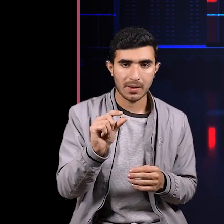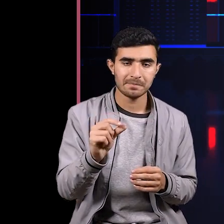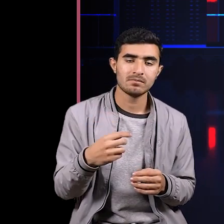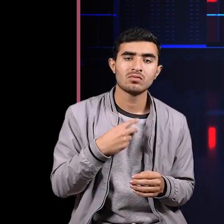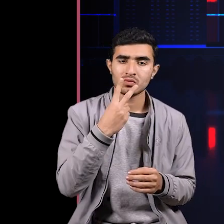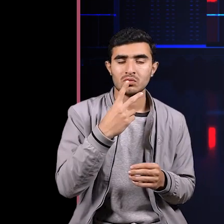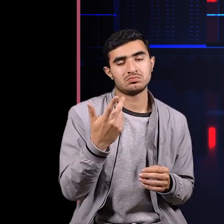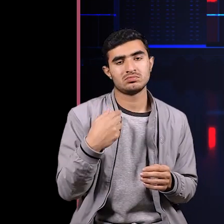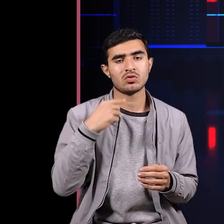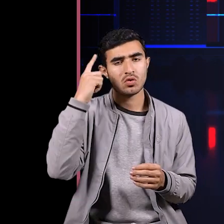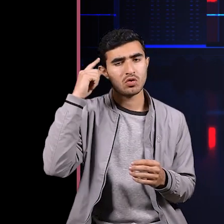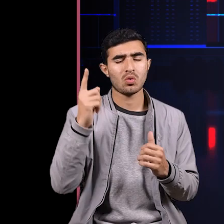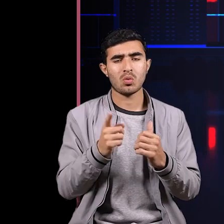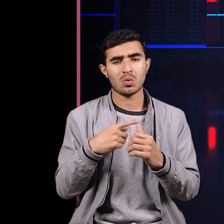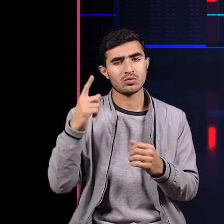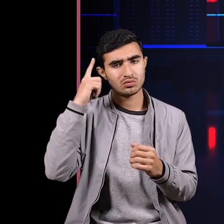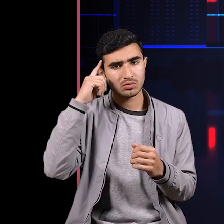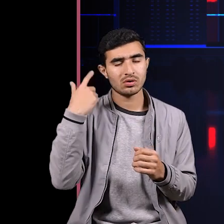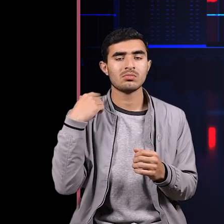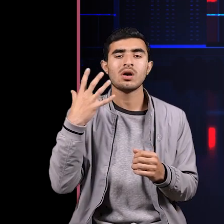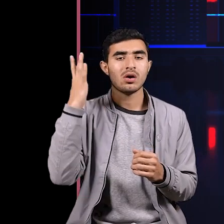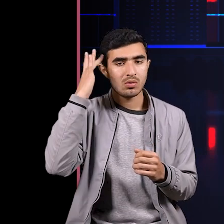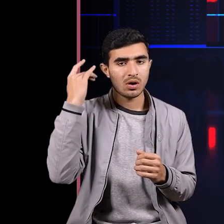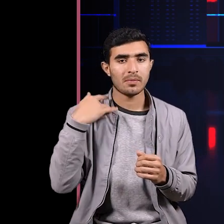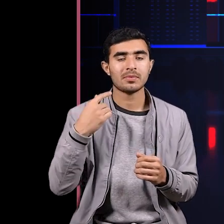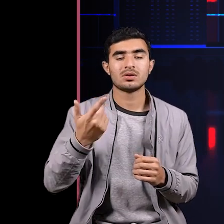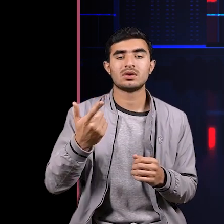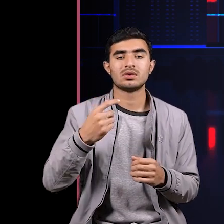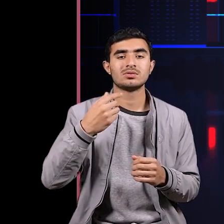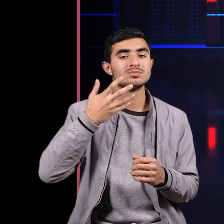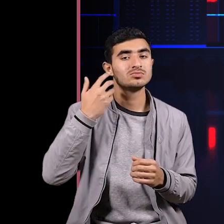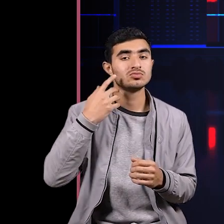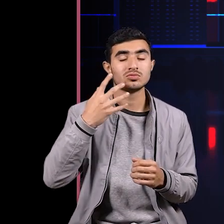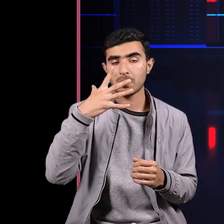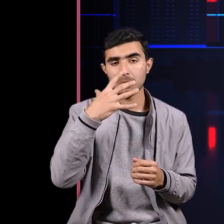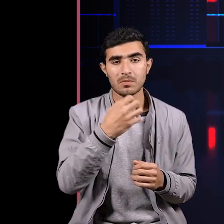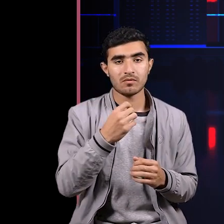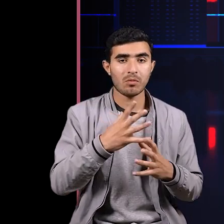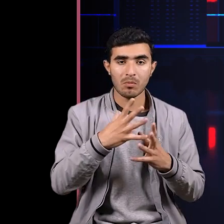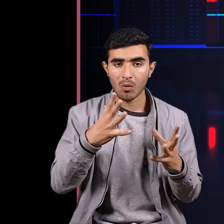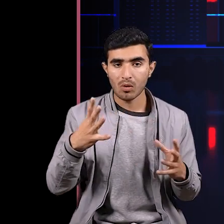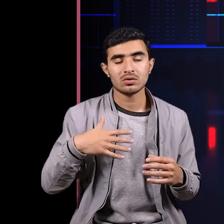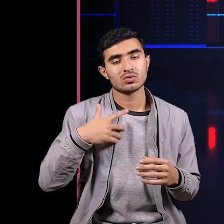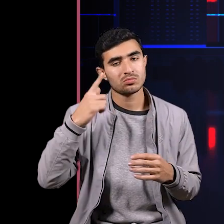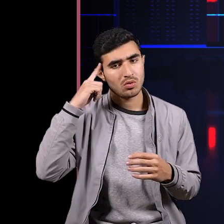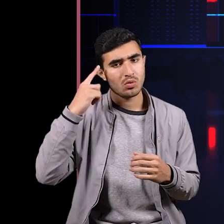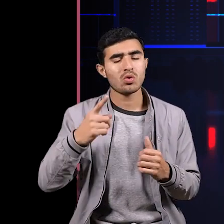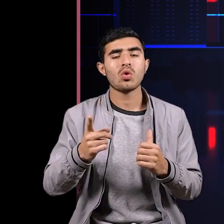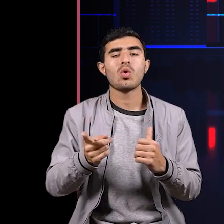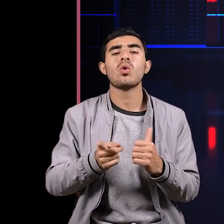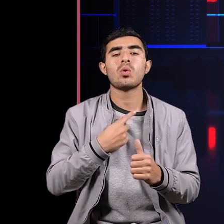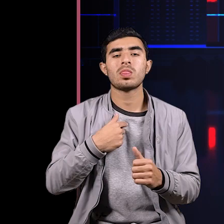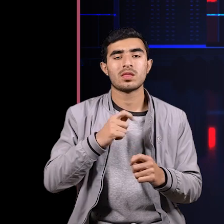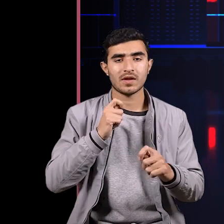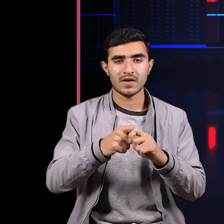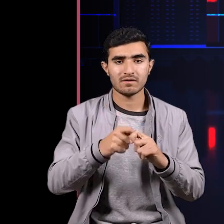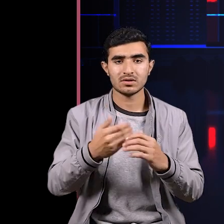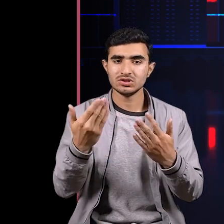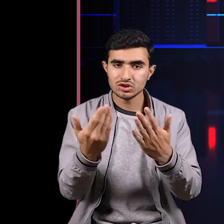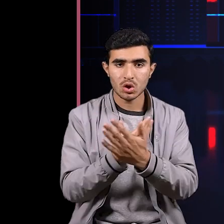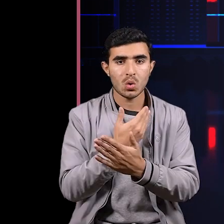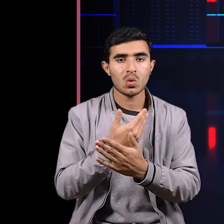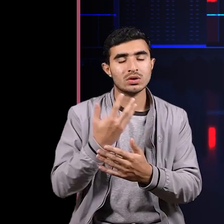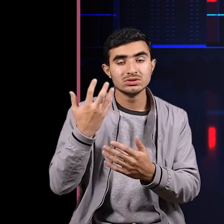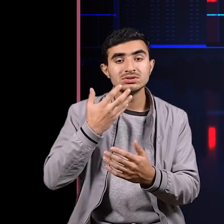उसकी कमी महसूस हुई हमें। तो हमें लगा कि उसका पोर्शन थोड़ा सा बढ़ना चाहिए। फिर 2 हमारे पास ऑप्शंस थे, या तो हम